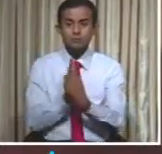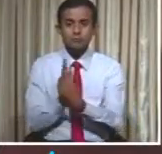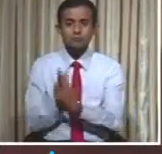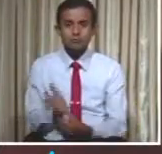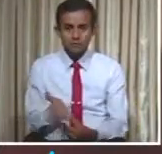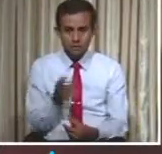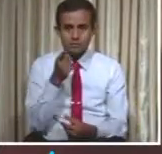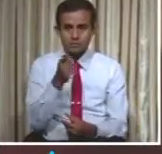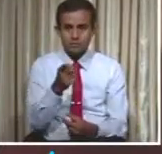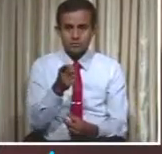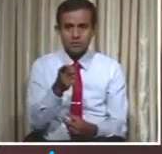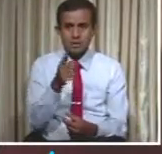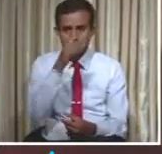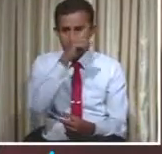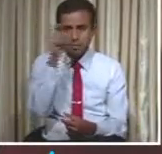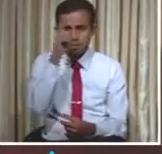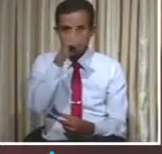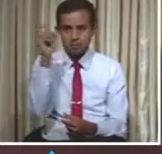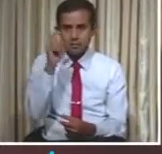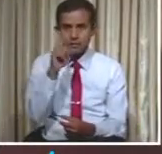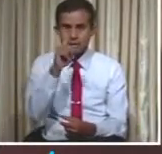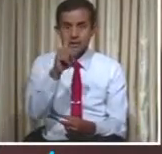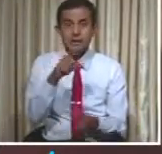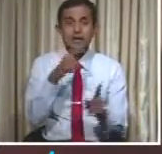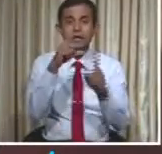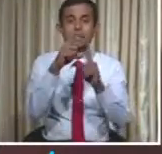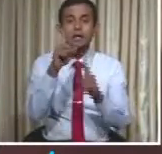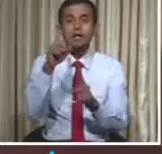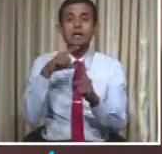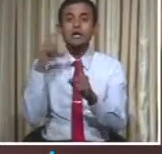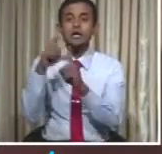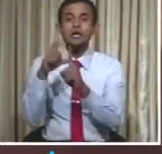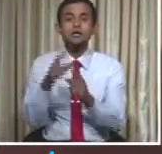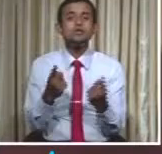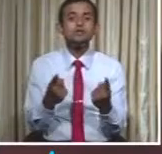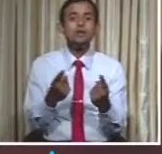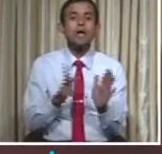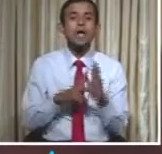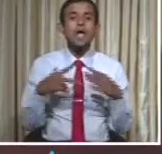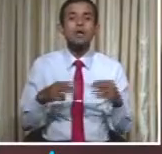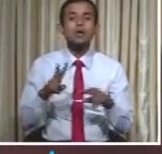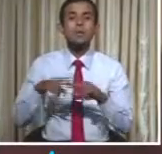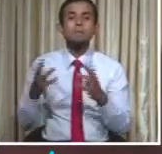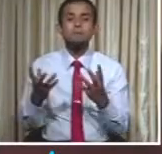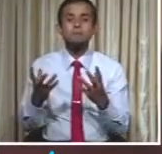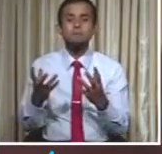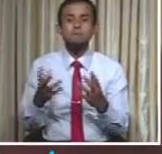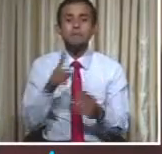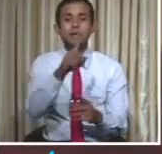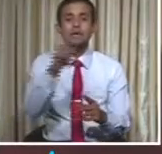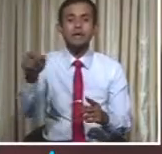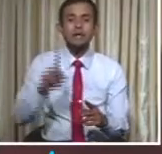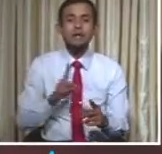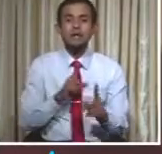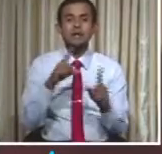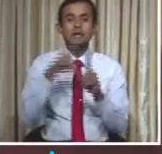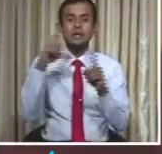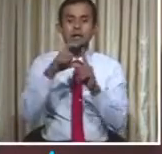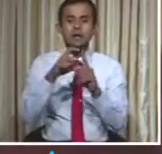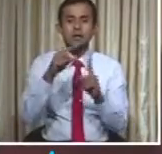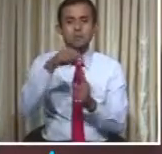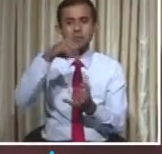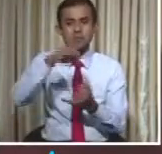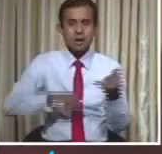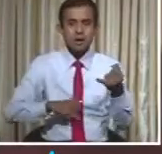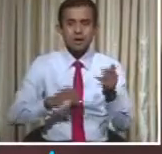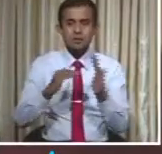යනවාද කියලා මාසිකව එක් එක් දිස්ත්‍රික්කයන්ට අවශ්‍ය එළවලු සහ පළතුරු එක් එක් දිස්ත්‍රික්ක මට්ටමේ ඒක ඕනම් ප්‍රාදේශීය